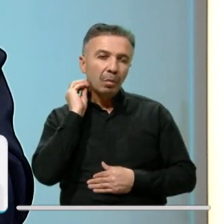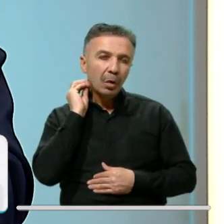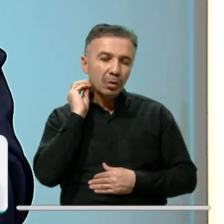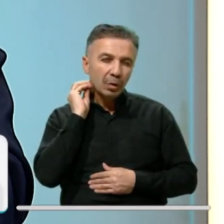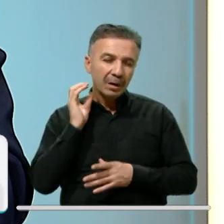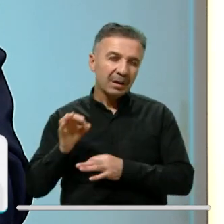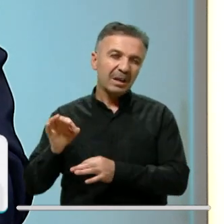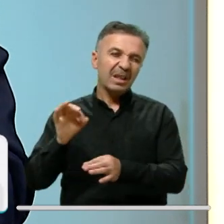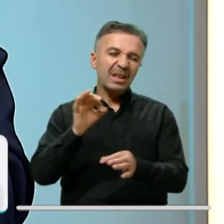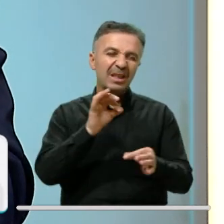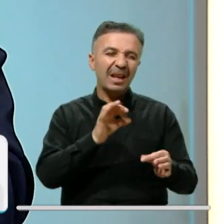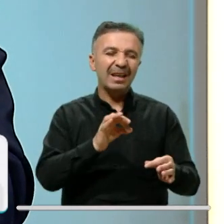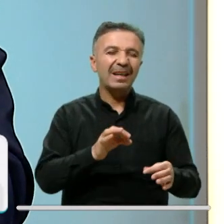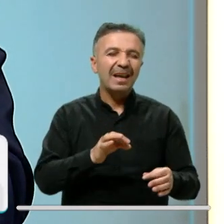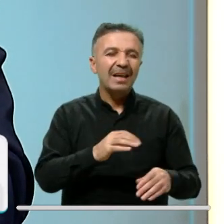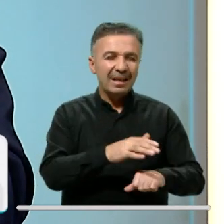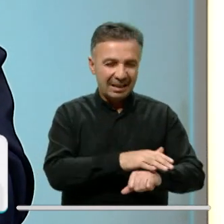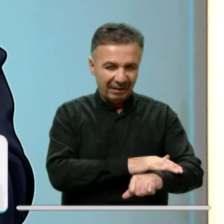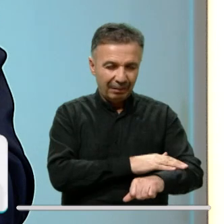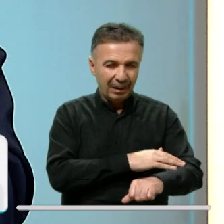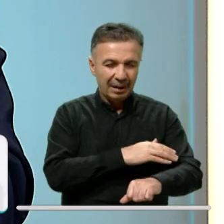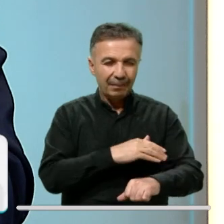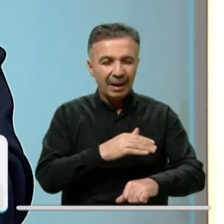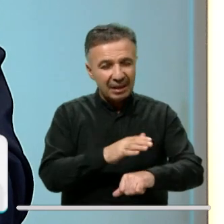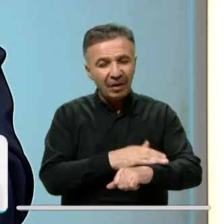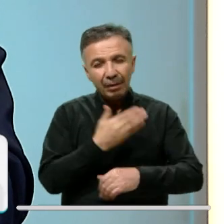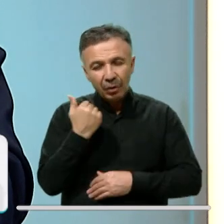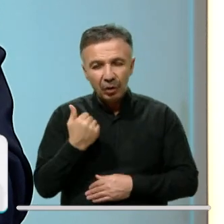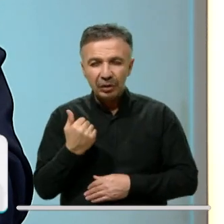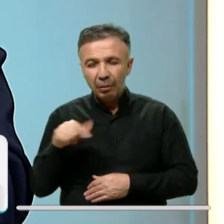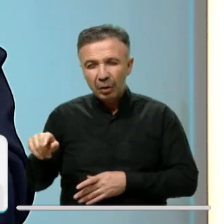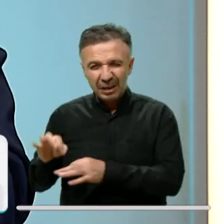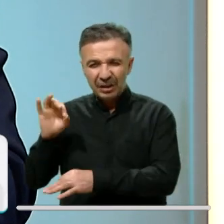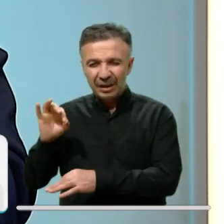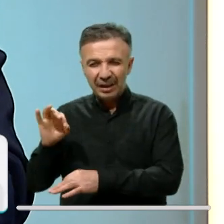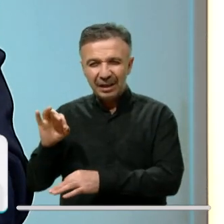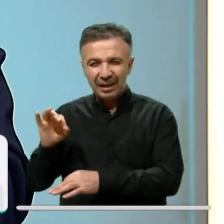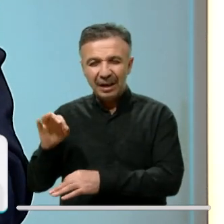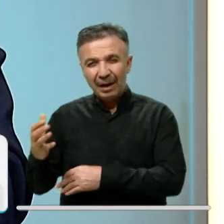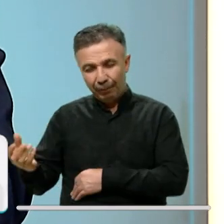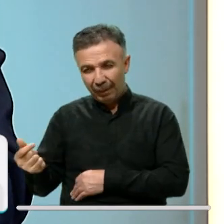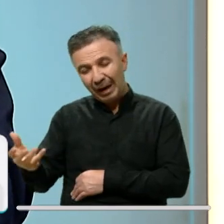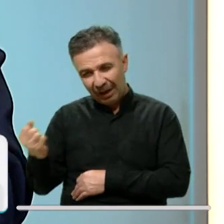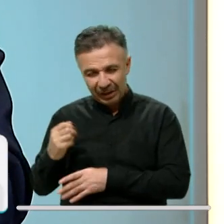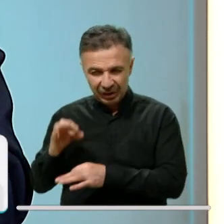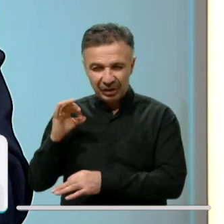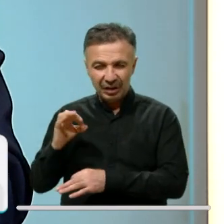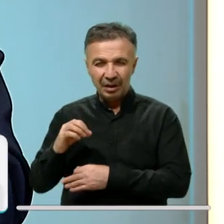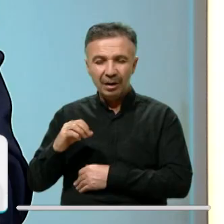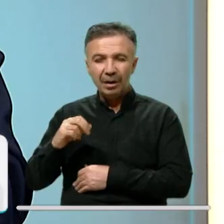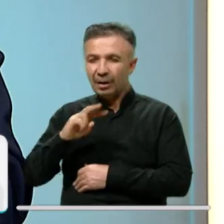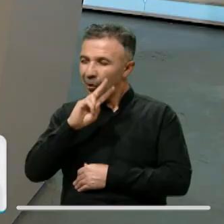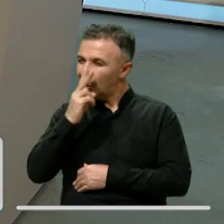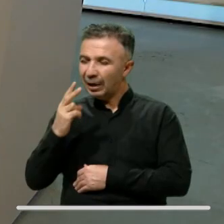borçluların sevapları yoksa bu beyefendinin günahı onlara yükletilmek suretiyle bu şekilde